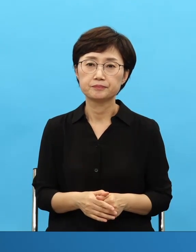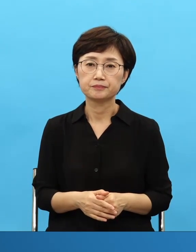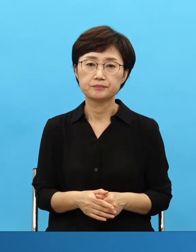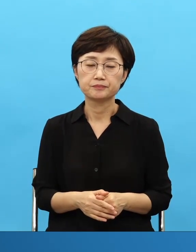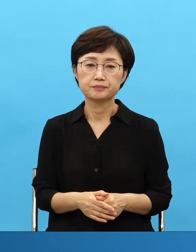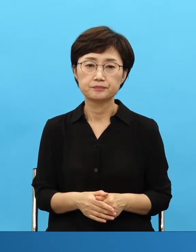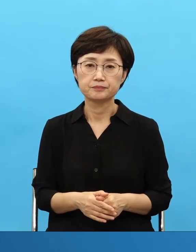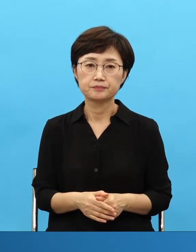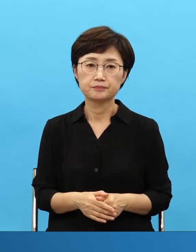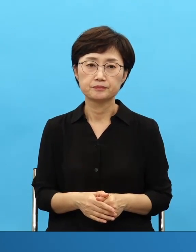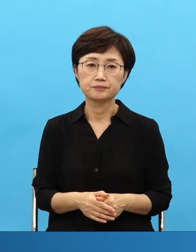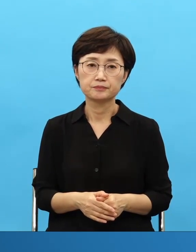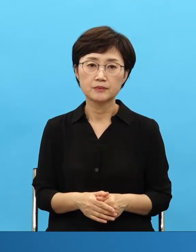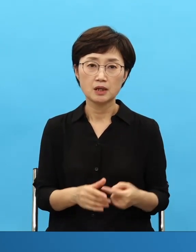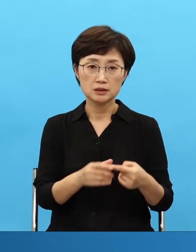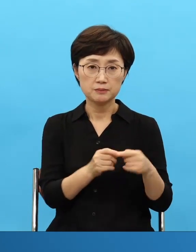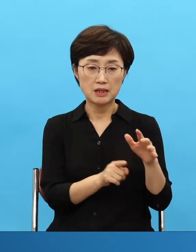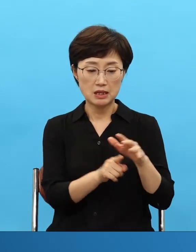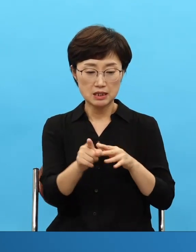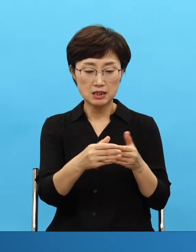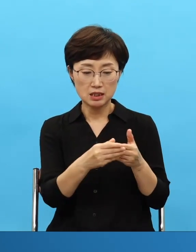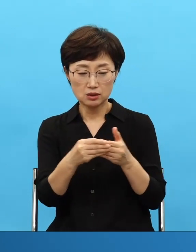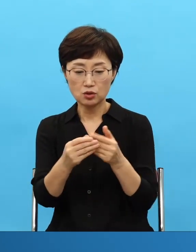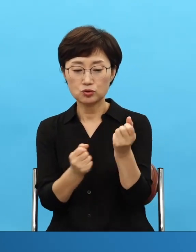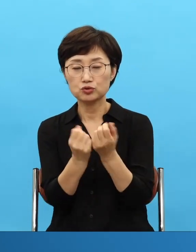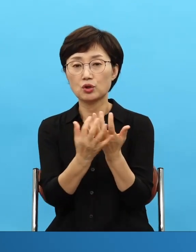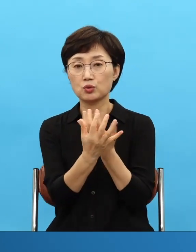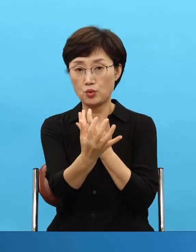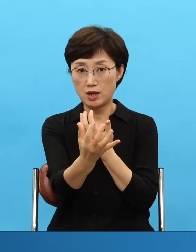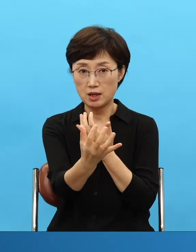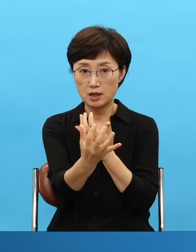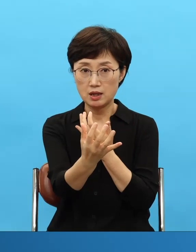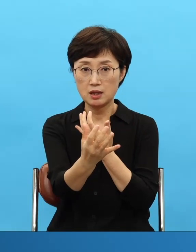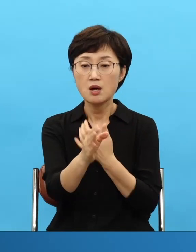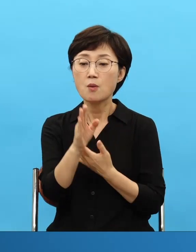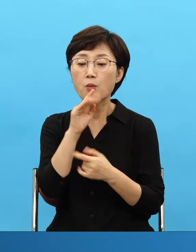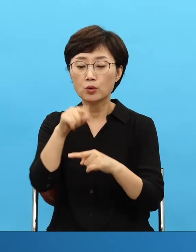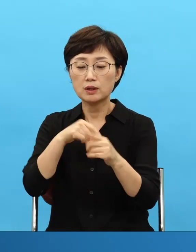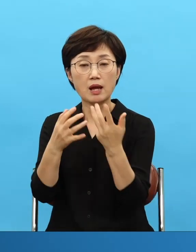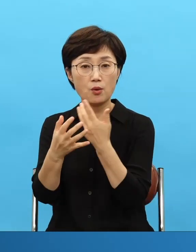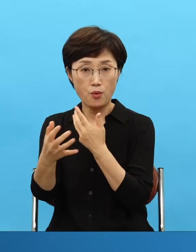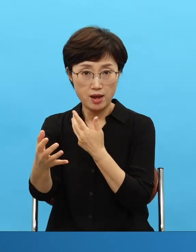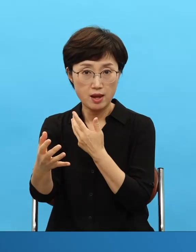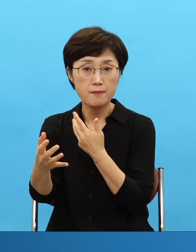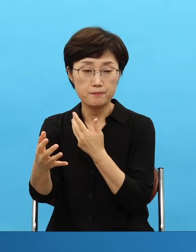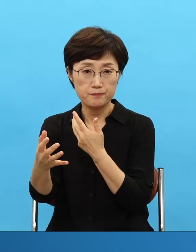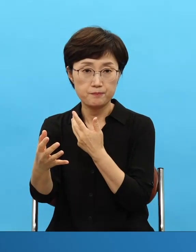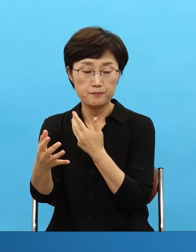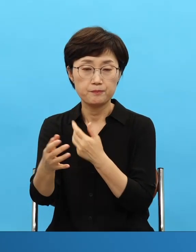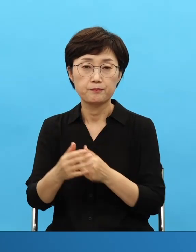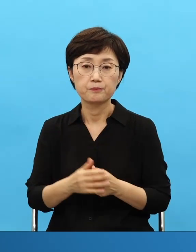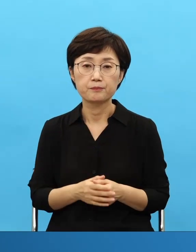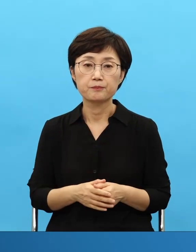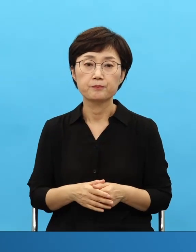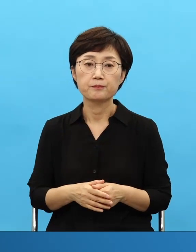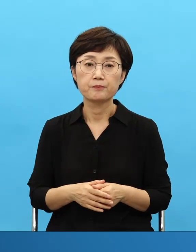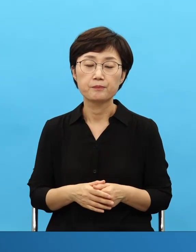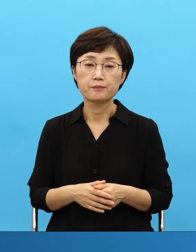이번 대회는 리더 수련회 파수꾼의 리더, 본대회 랩넌트 망대 25시란 주제로 열렸습니다.